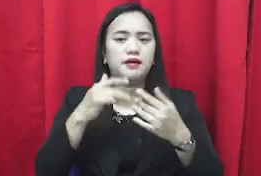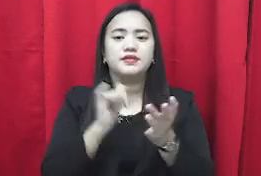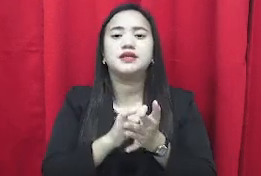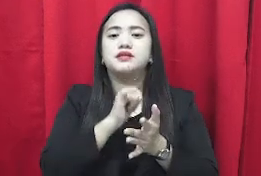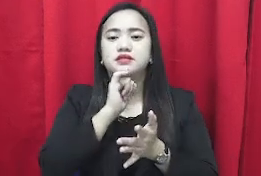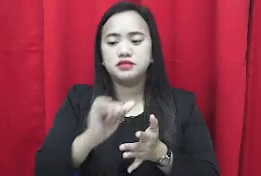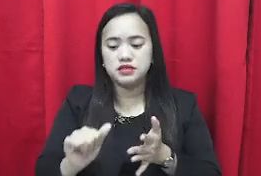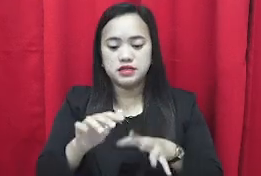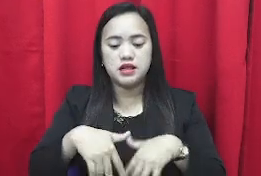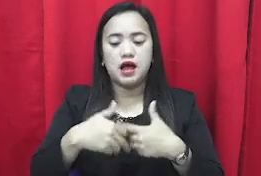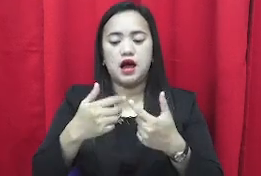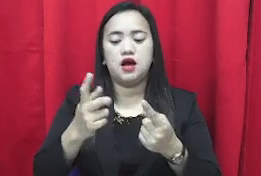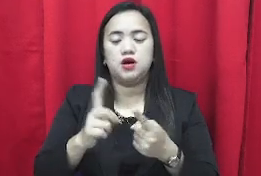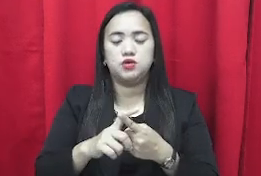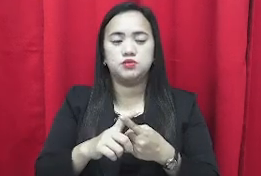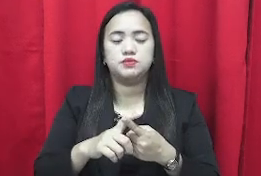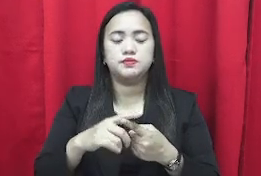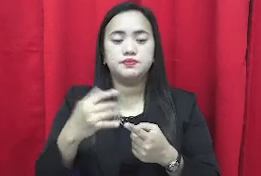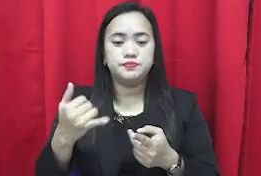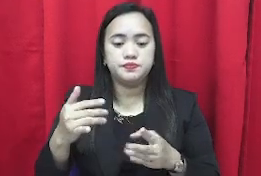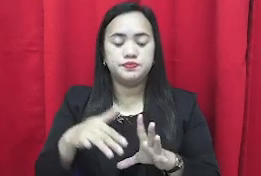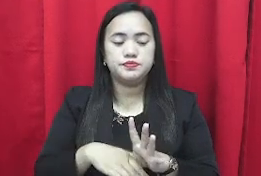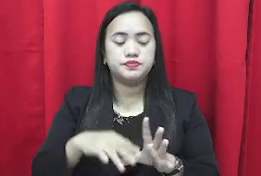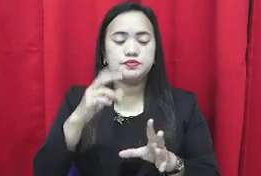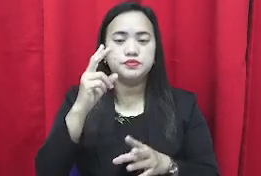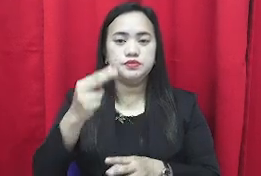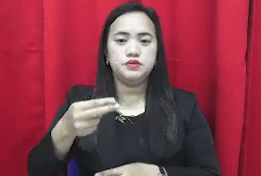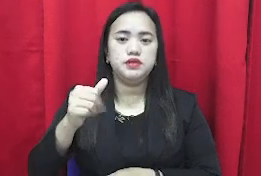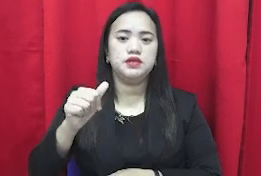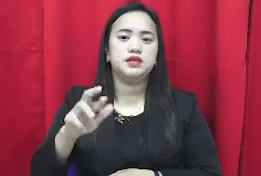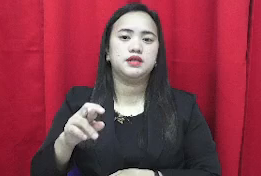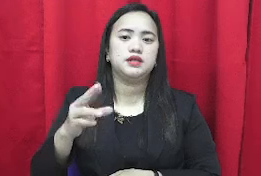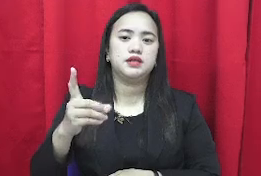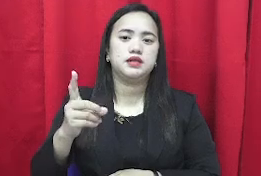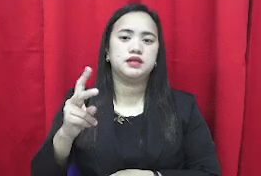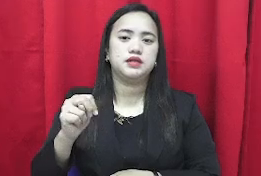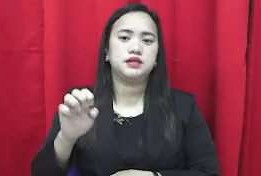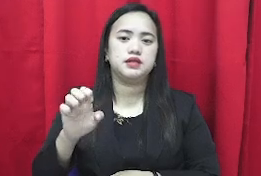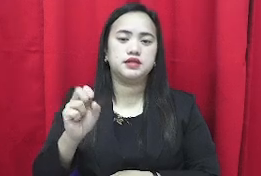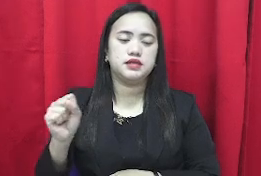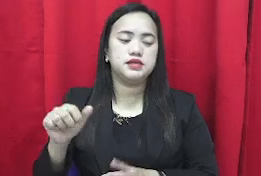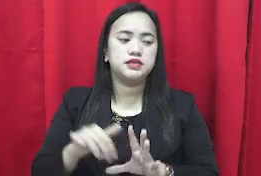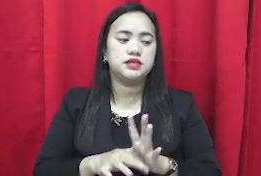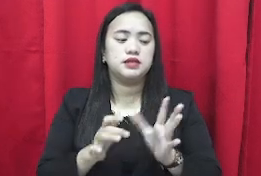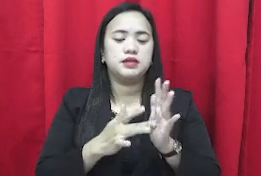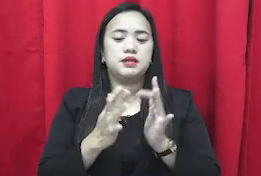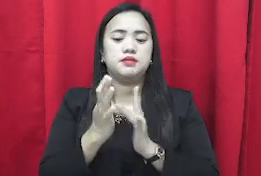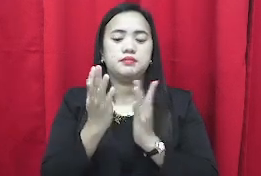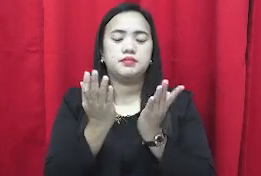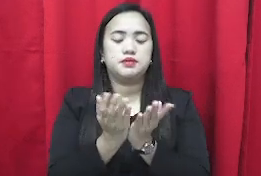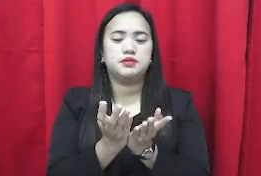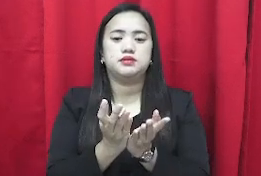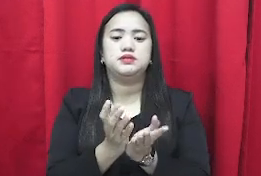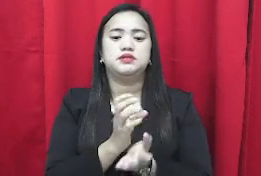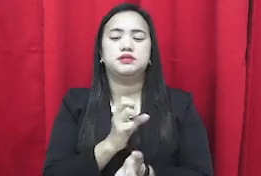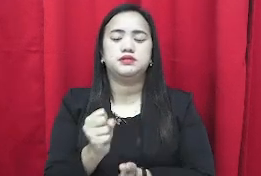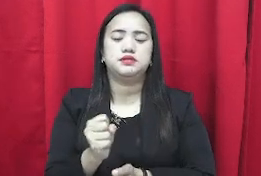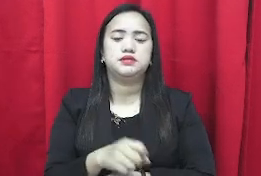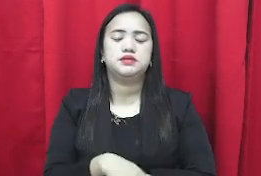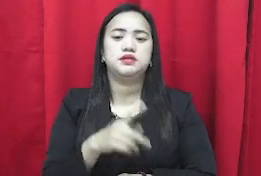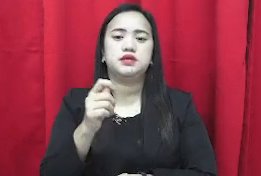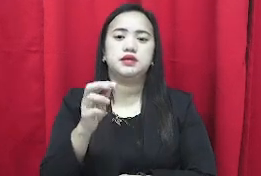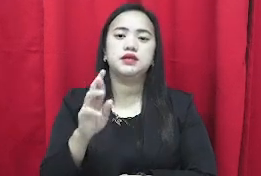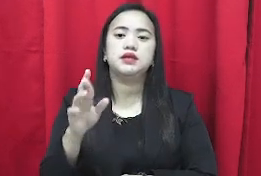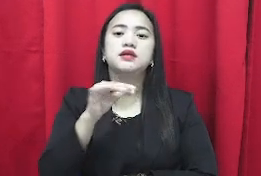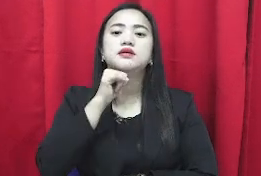hardness mhm but hardness in the Bible is there not para panghinaan ka but